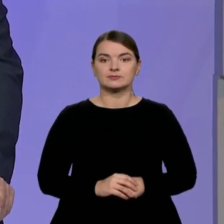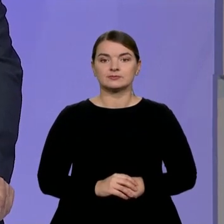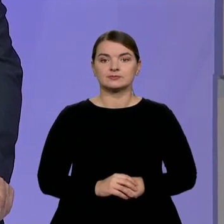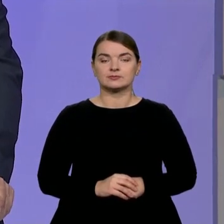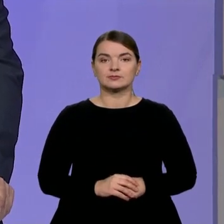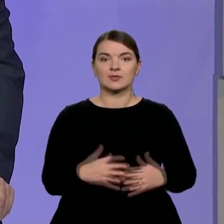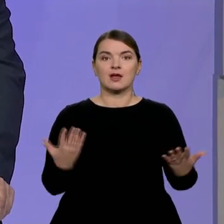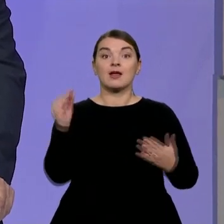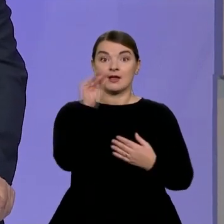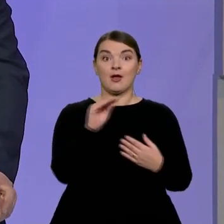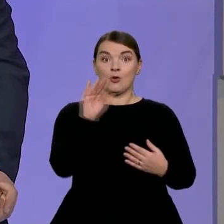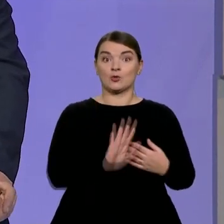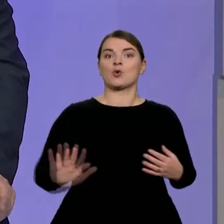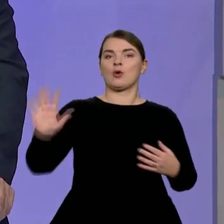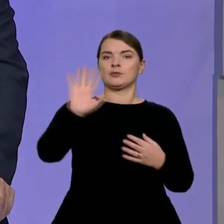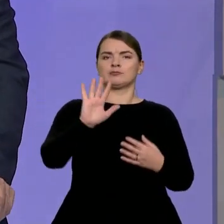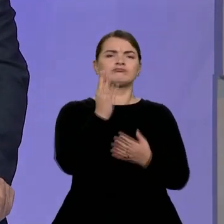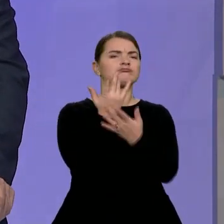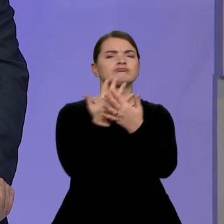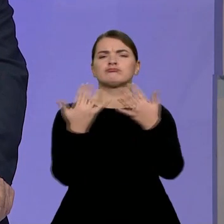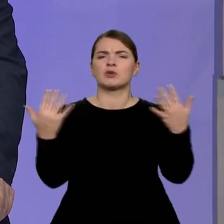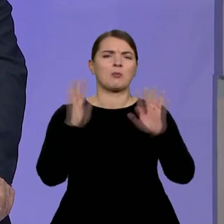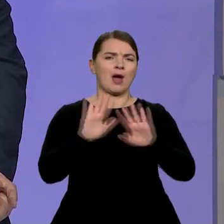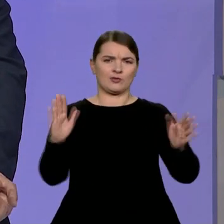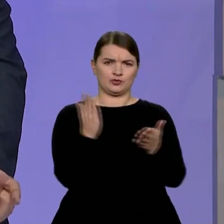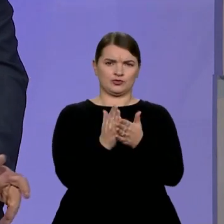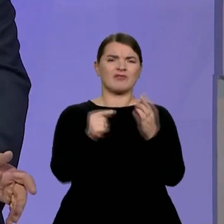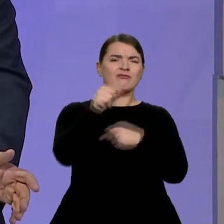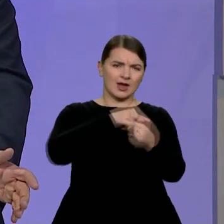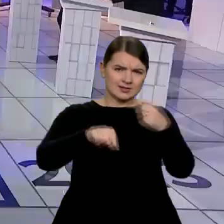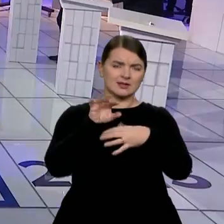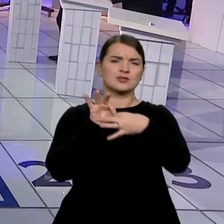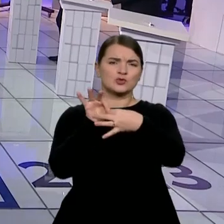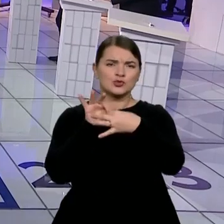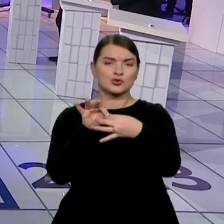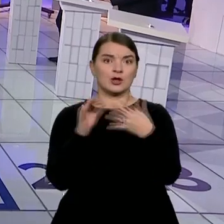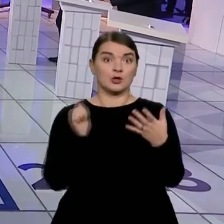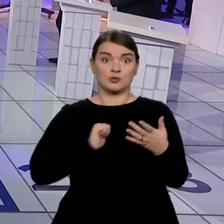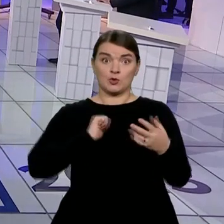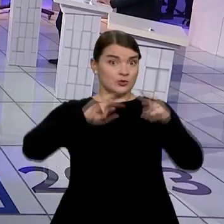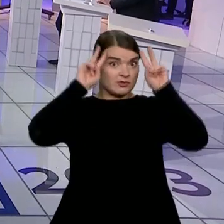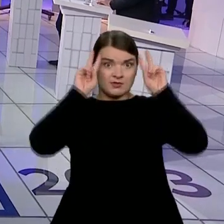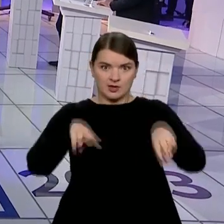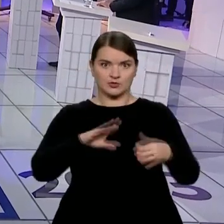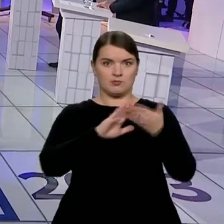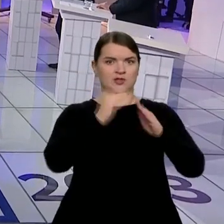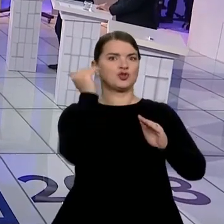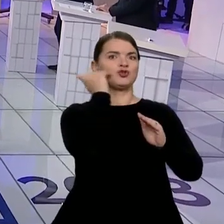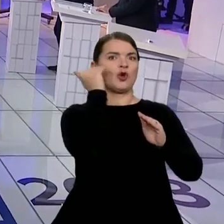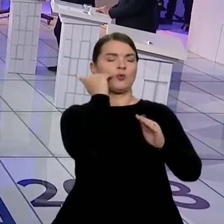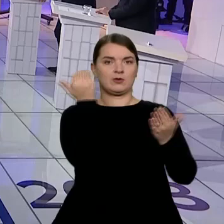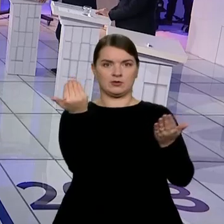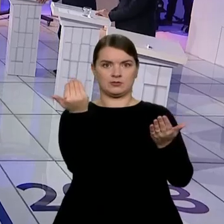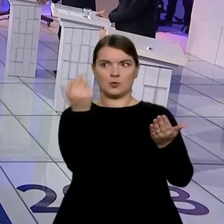toje pačioje Europoje vyksta verslo įvairios parodos, kuriuose, na, žmonės net nežino, kad yra toks miestas Šiauliai, duok dieve, kad žino, kur yra